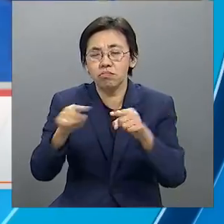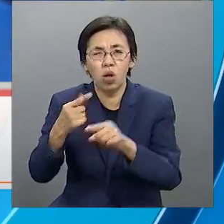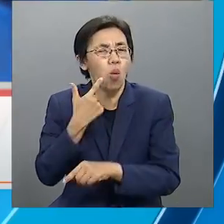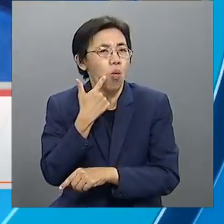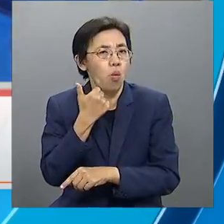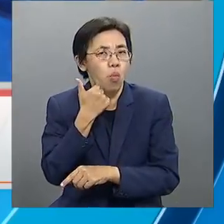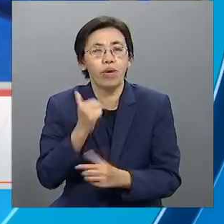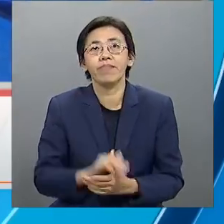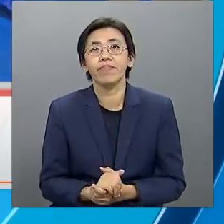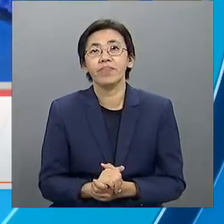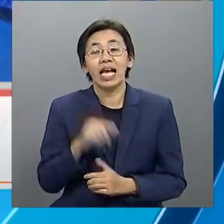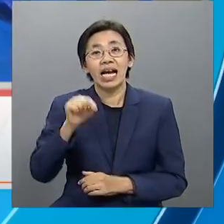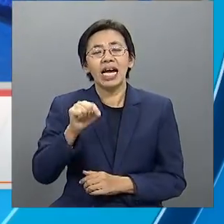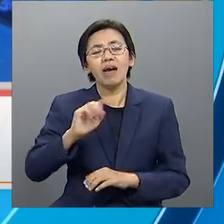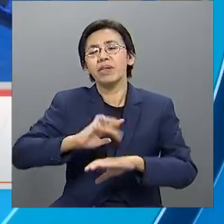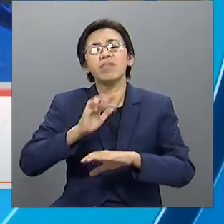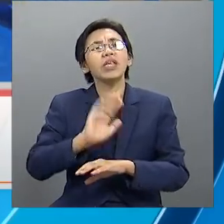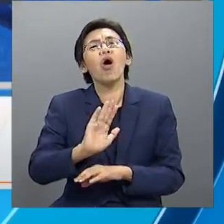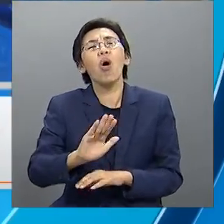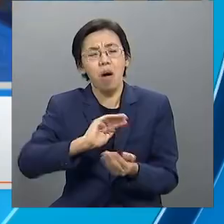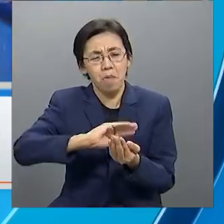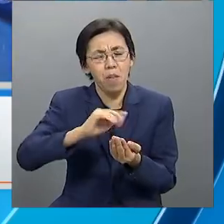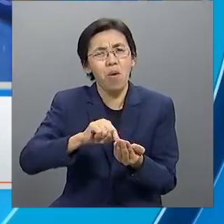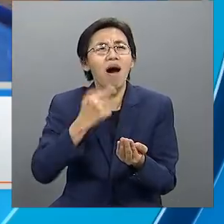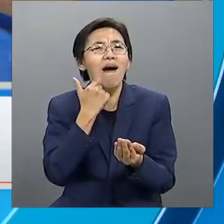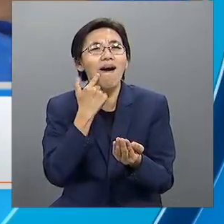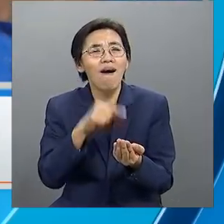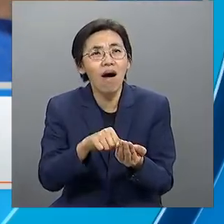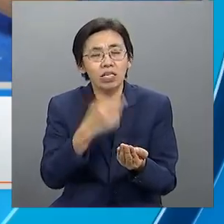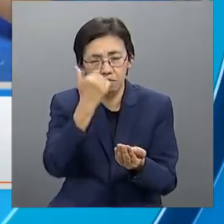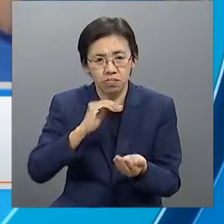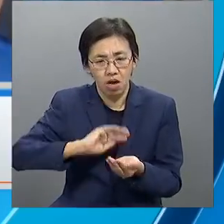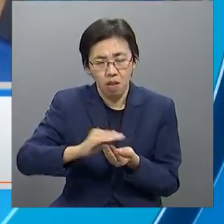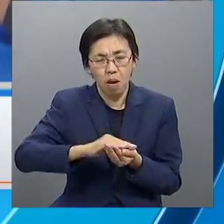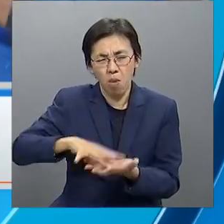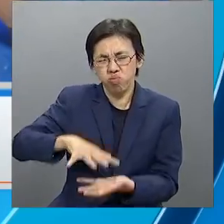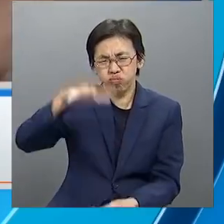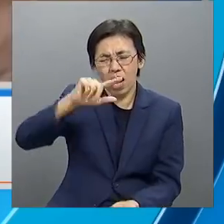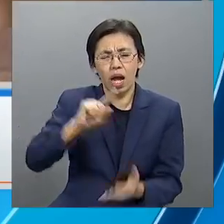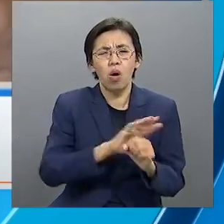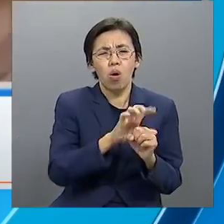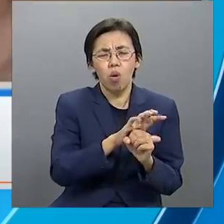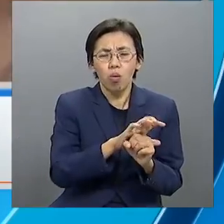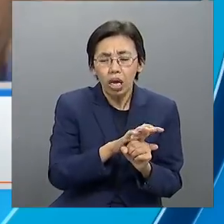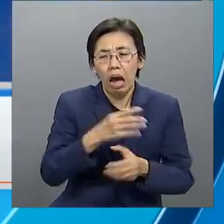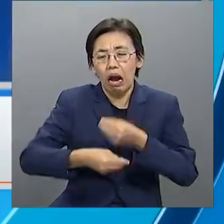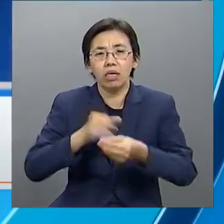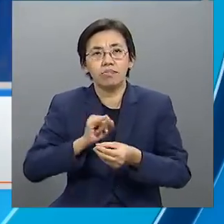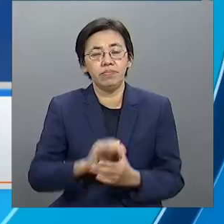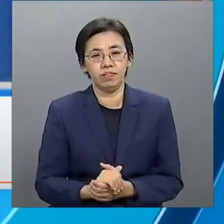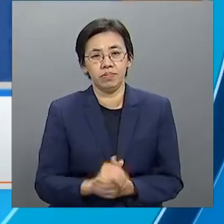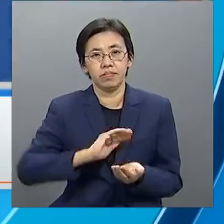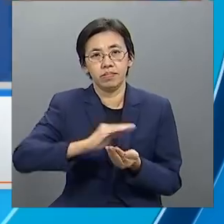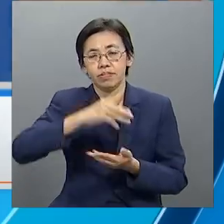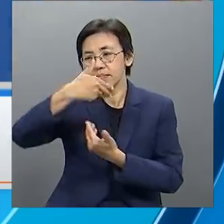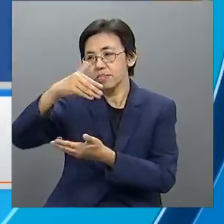รมชาติของมันเลย หรือเกี่ยวไหมเพราะว่าที่มะม่วงมันเหลือเยอะเพราะว่าเราโควิดด้วย ปกติมะม่วงมันก็ต้องถูกส่งออกขายไปจีนอย่